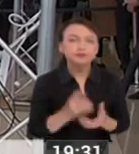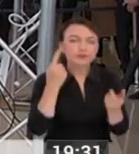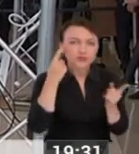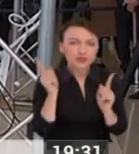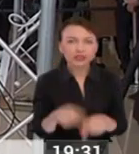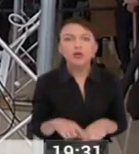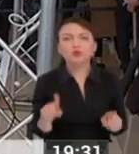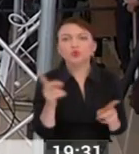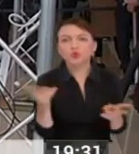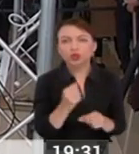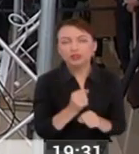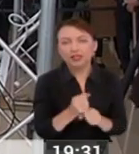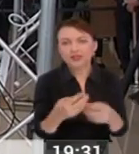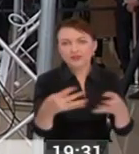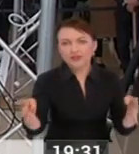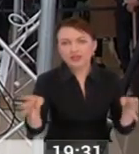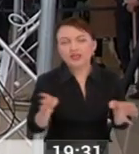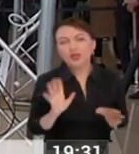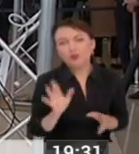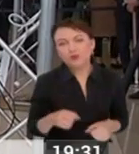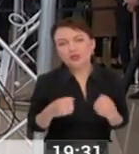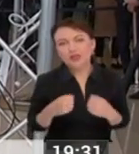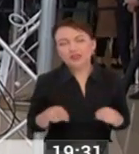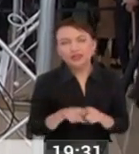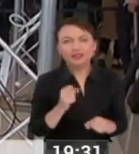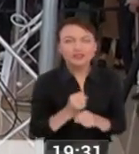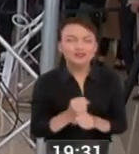знаем, что нужно делать в ринге и будем стараться, конечно же, это сделать.